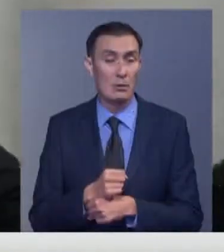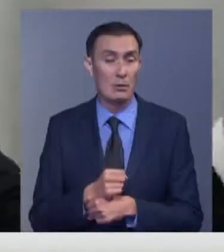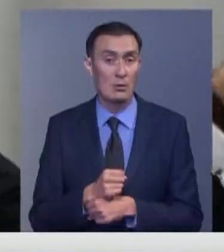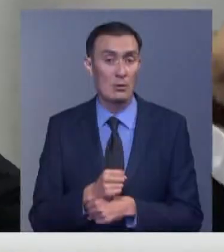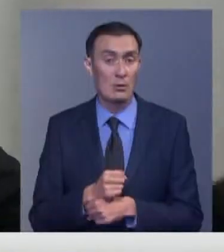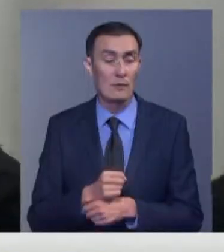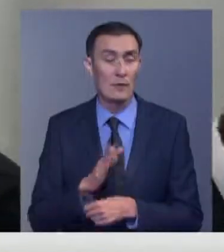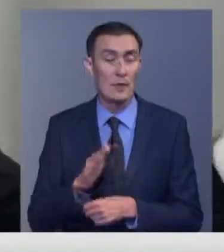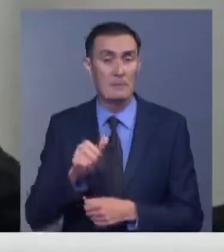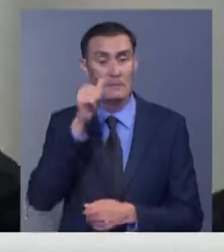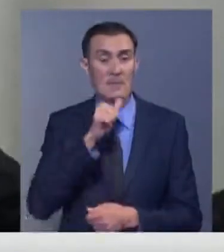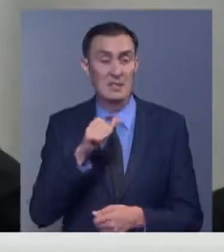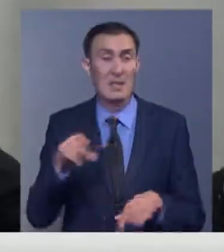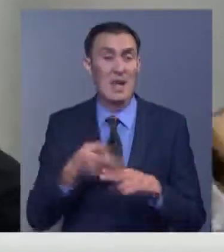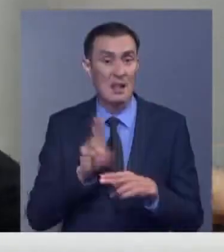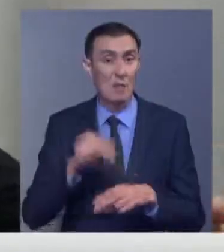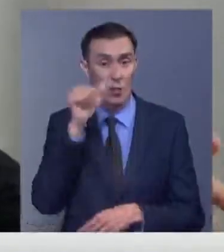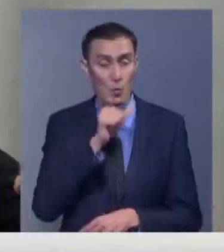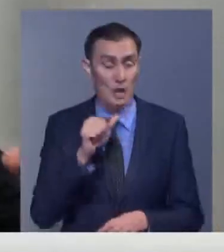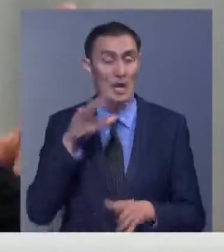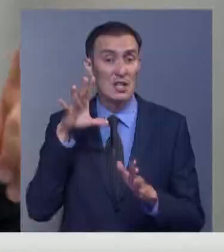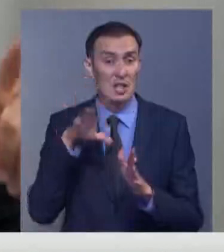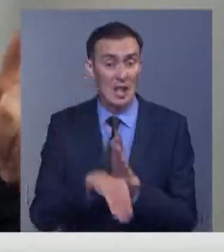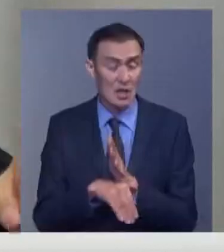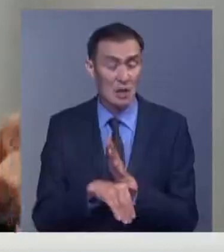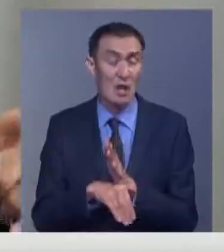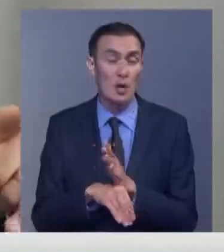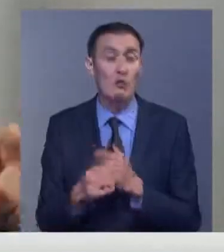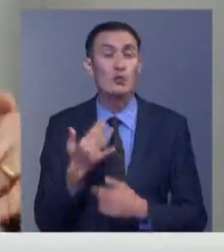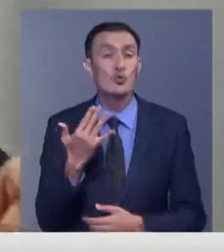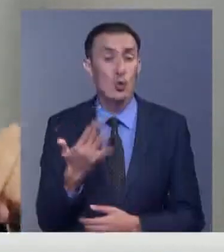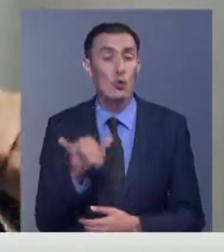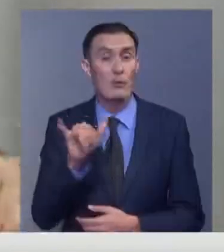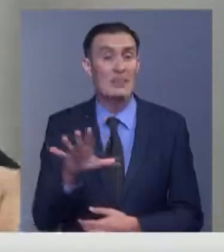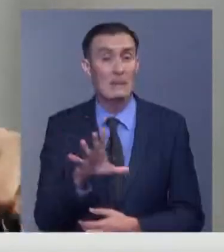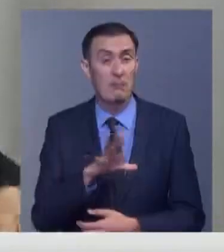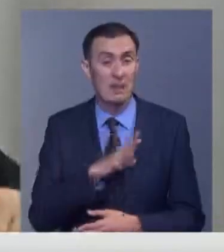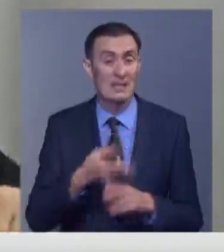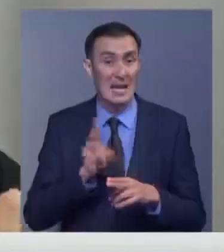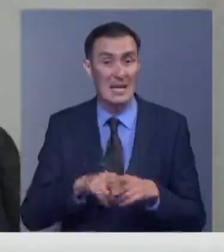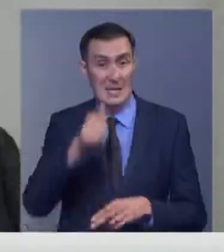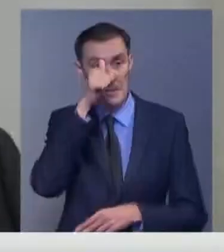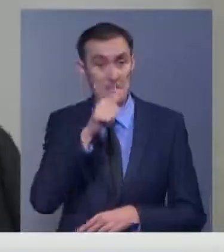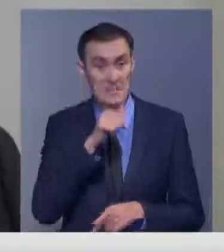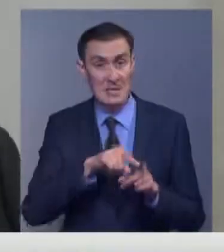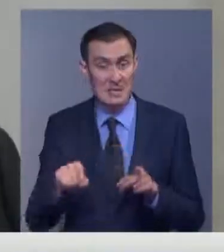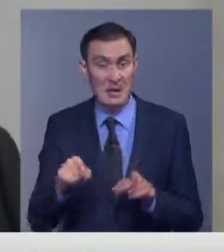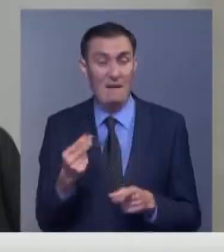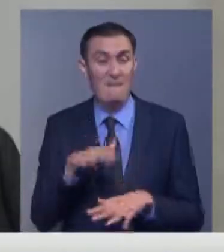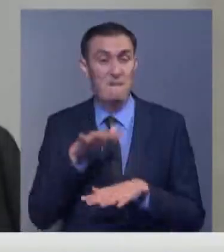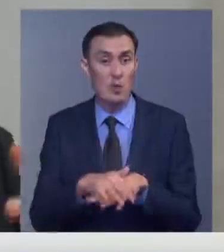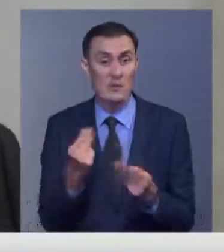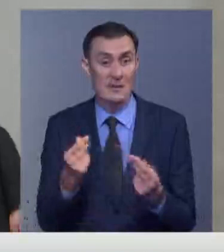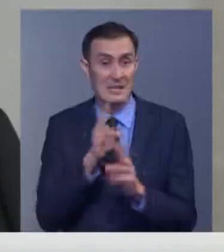того же месяца прошлого года, значит, сколько у вас был за этот месяц фонд